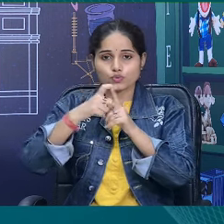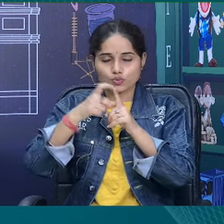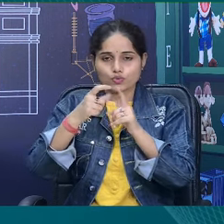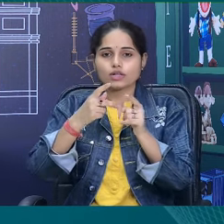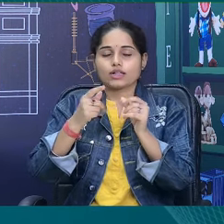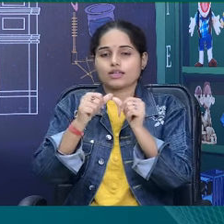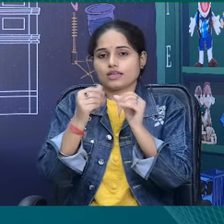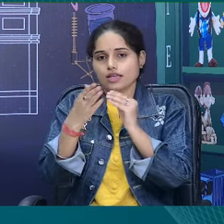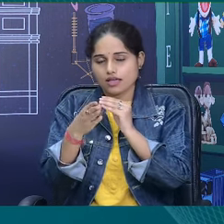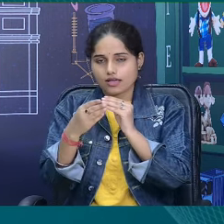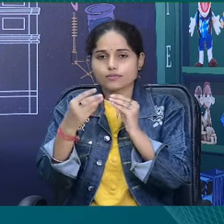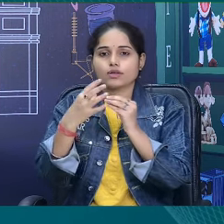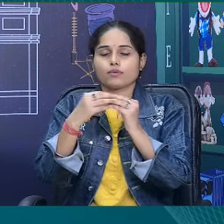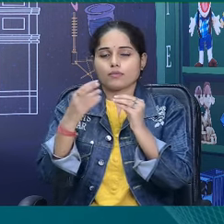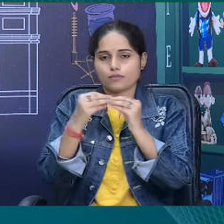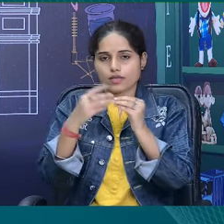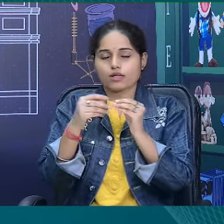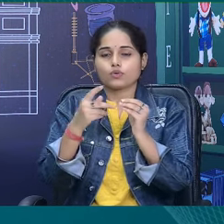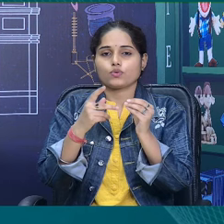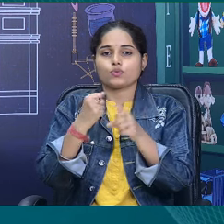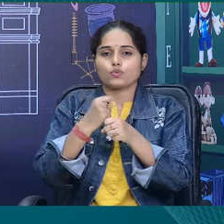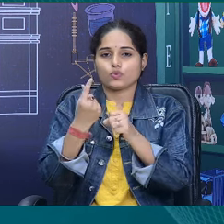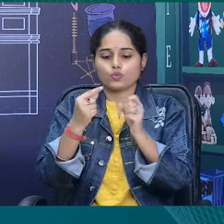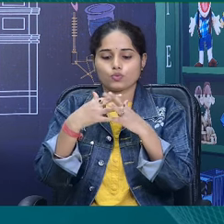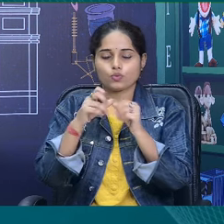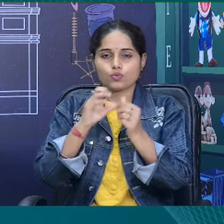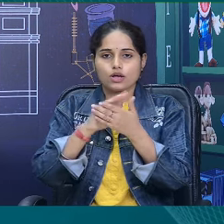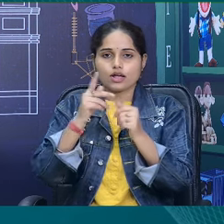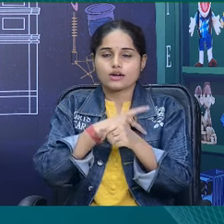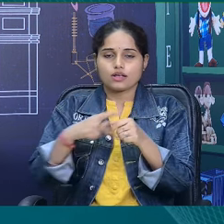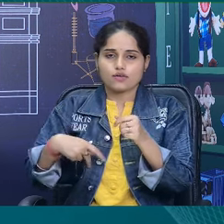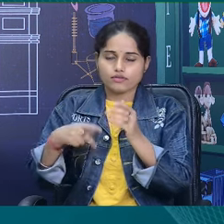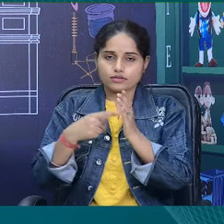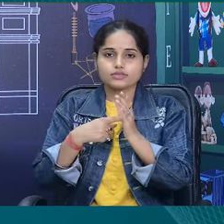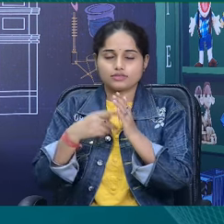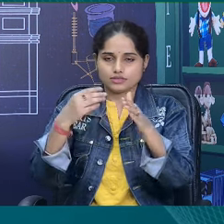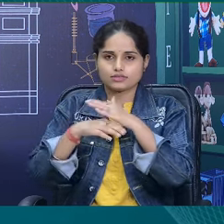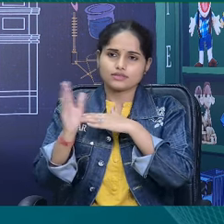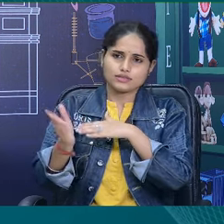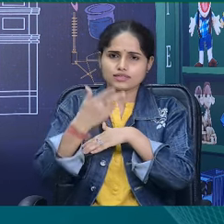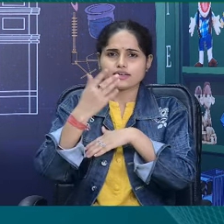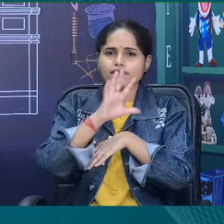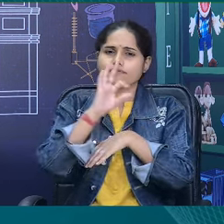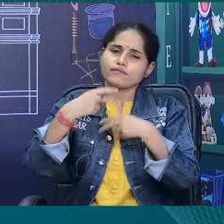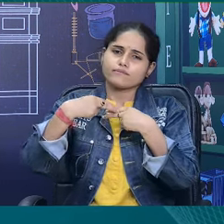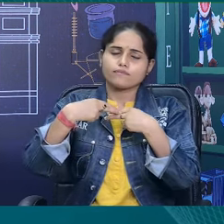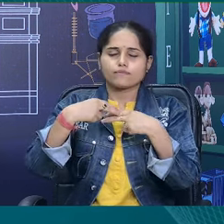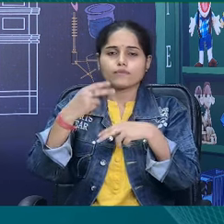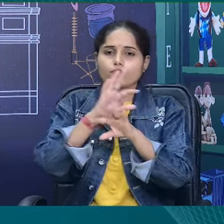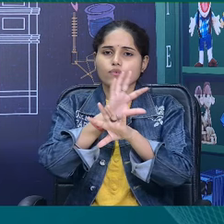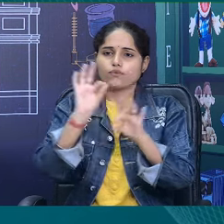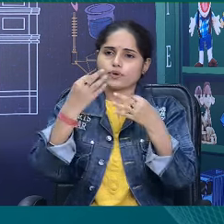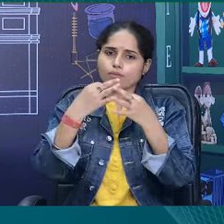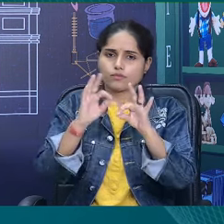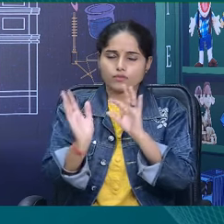बेंगलुरु कोलकाता और गुवाहाटी में यह सेल्स काउंटर सुबह 9:30 बजे से शाम 6:00 बजे के बीच सप्ताह के सातों दिन उपलब्ध रहते हैं और